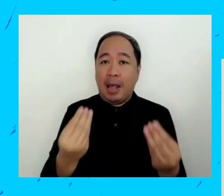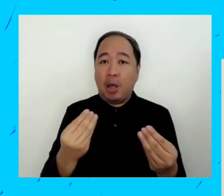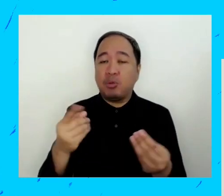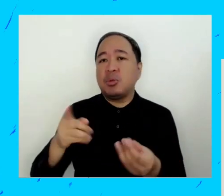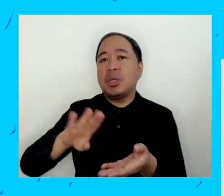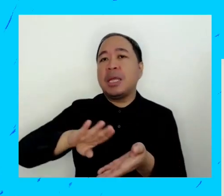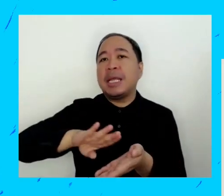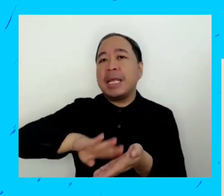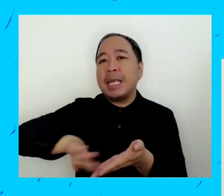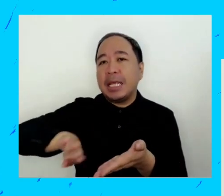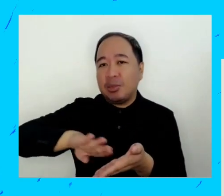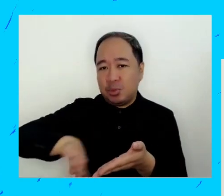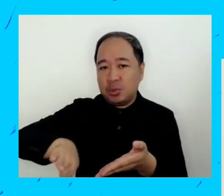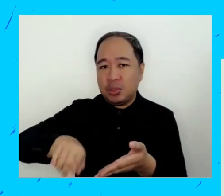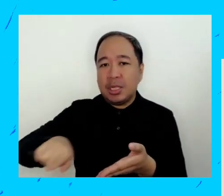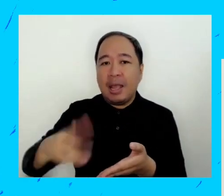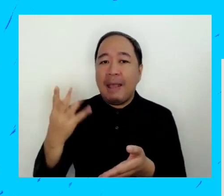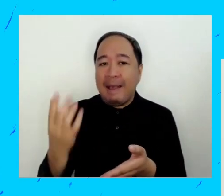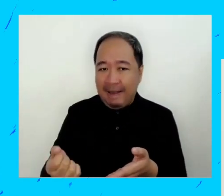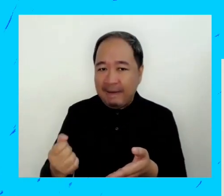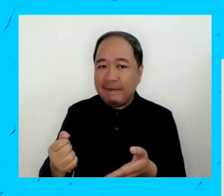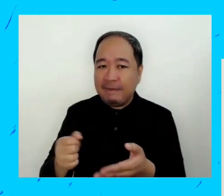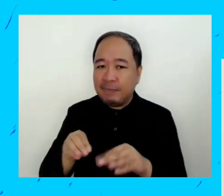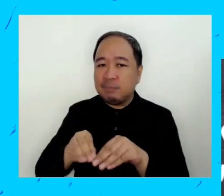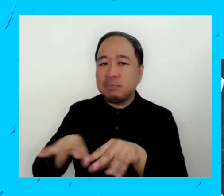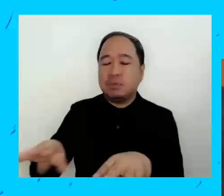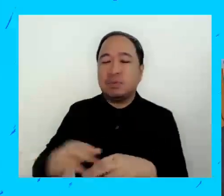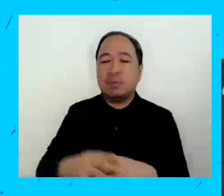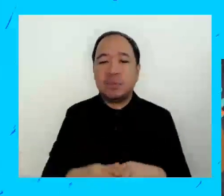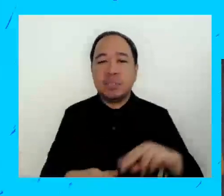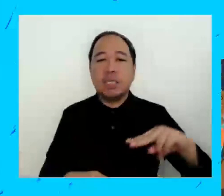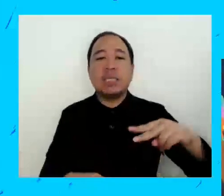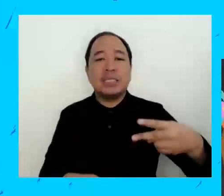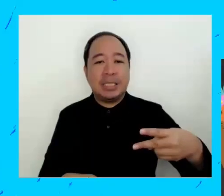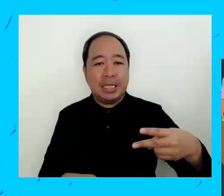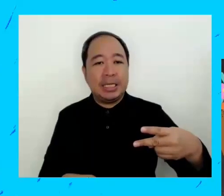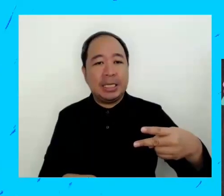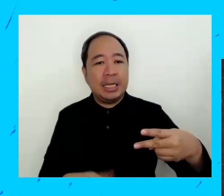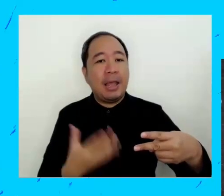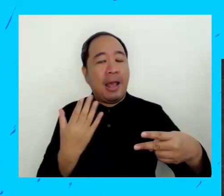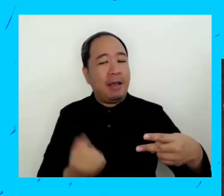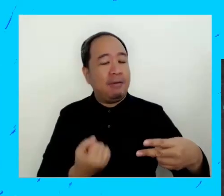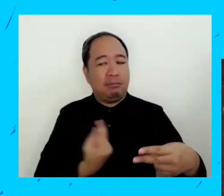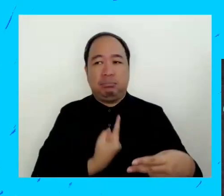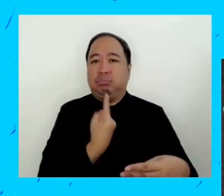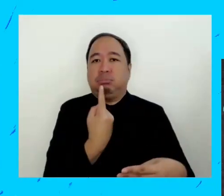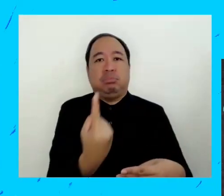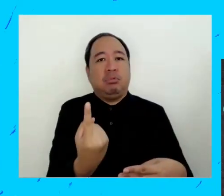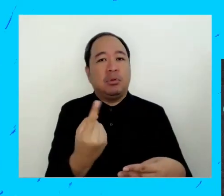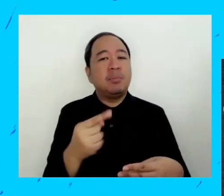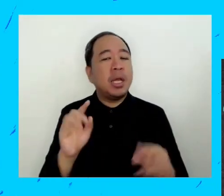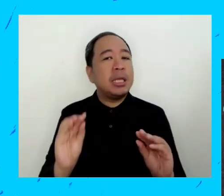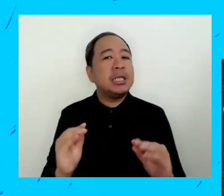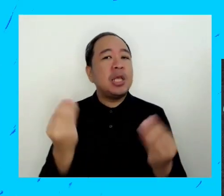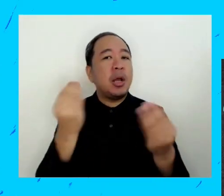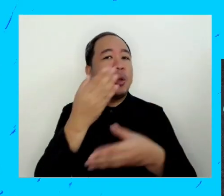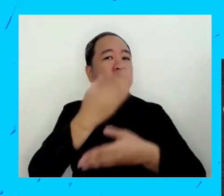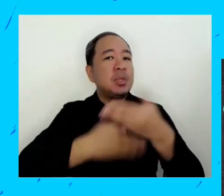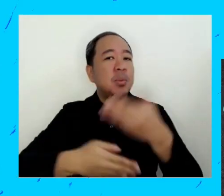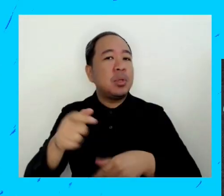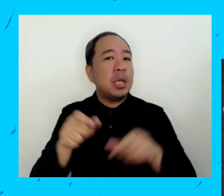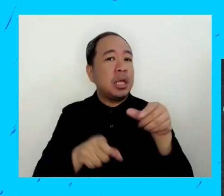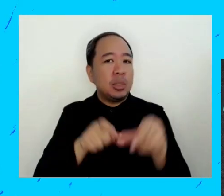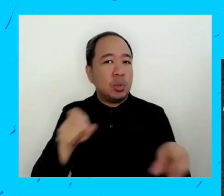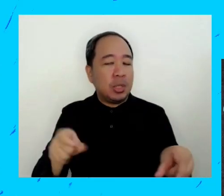que l'exclusion existe. Et après, nous avons aussi le corps. Comme handicapé, nous